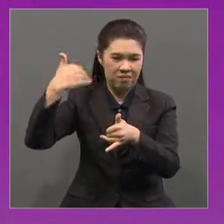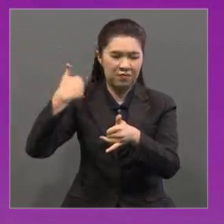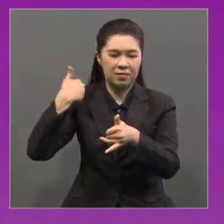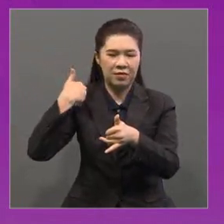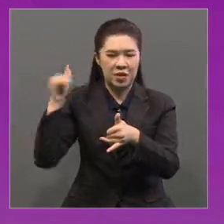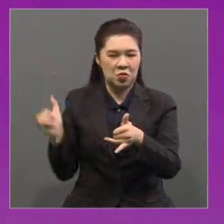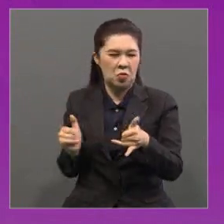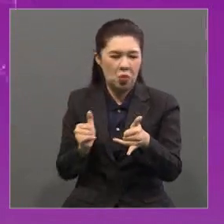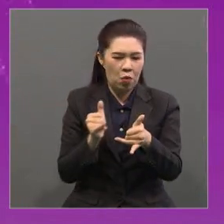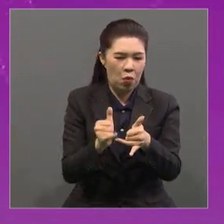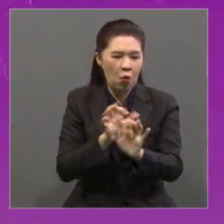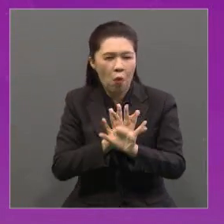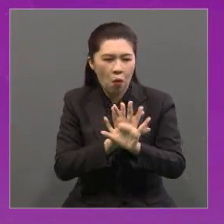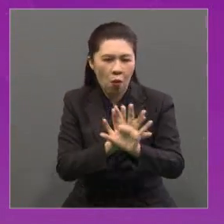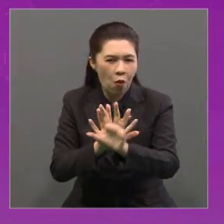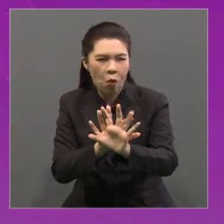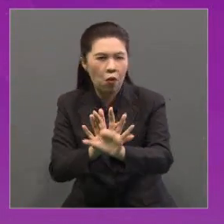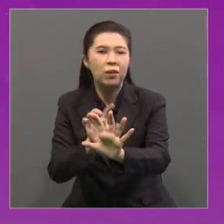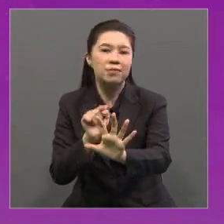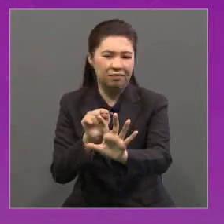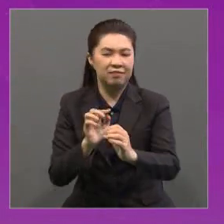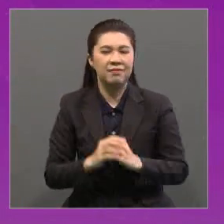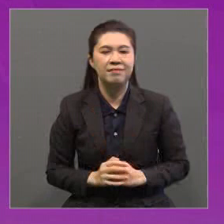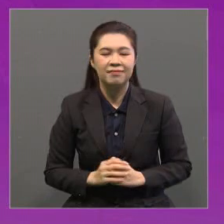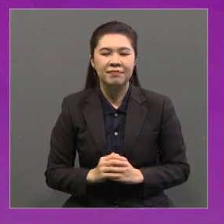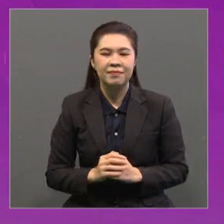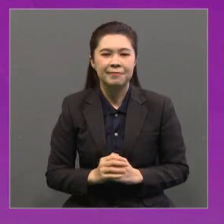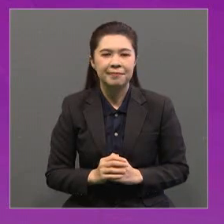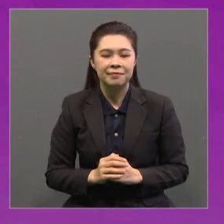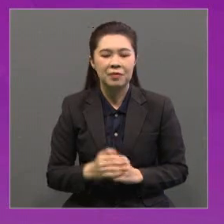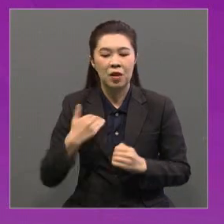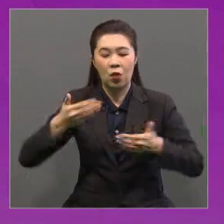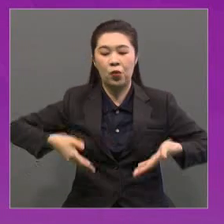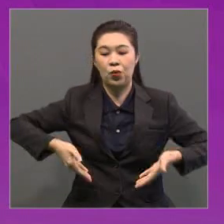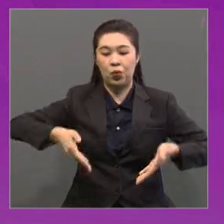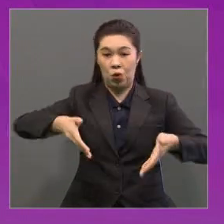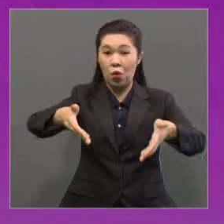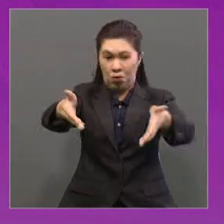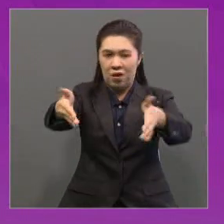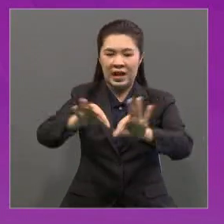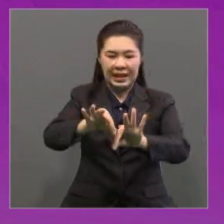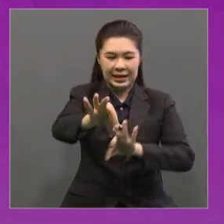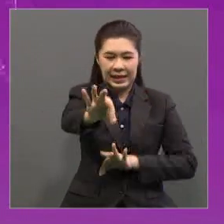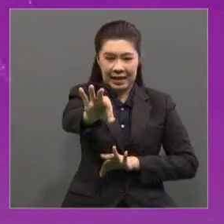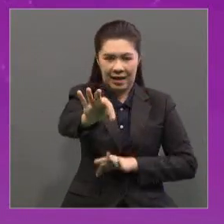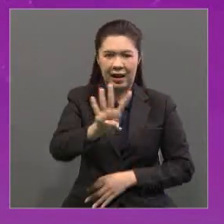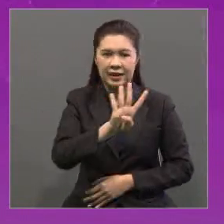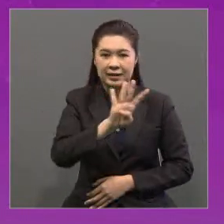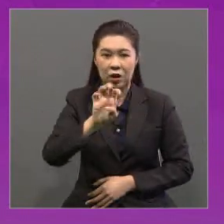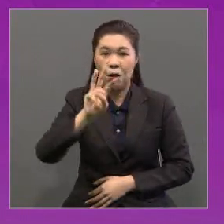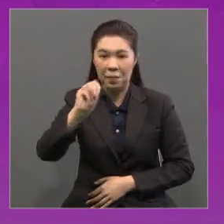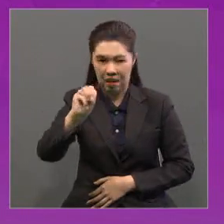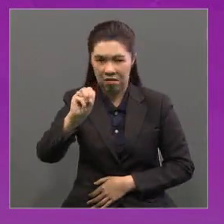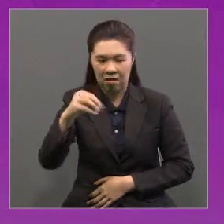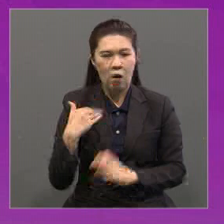คนยิ่งแน่นยิ่งดึกคนยิ่งเยอะคุณผู้ชมคิดตามนะถนนยาวๆ 400เมตรเนี่ยแล้วคนอัดกันเข้าไป